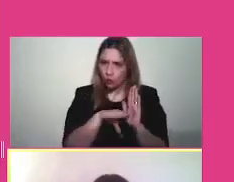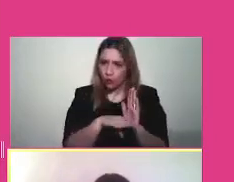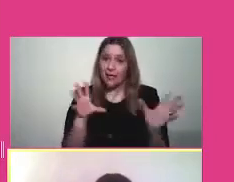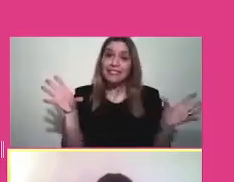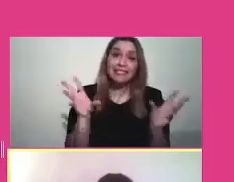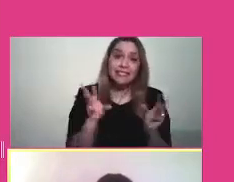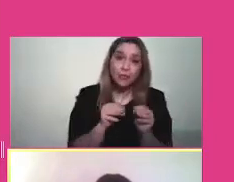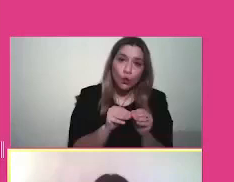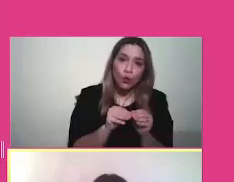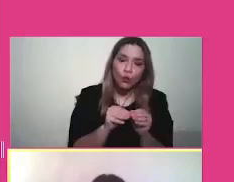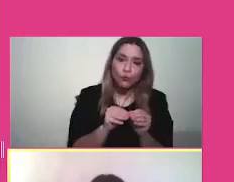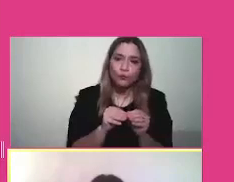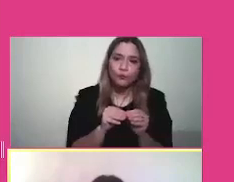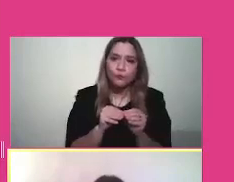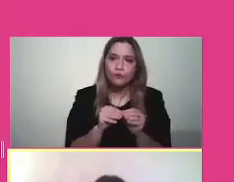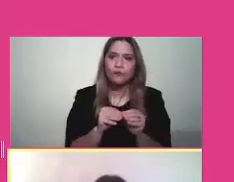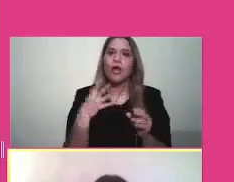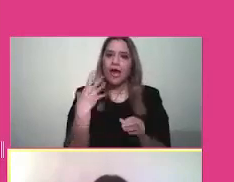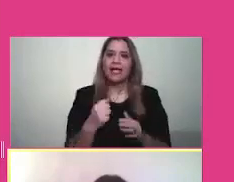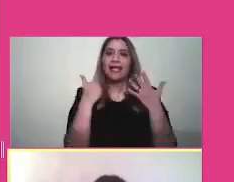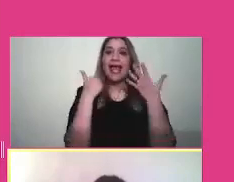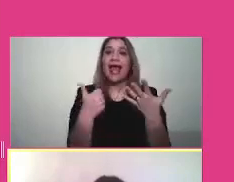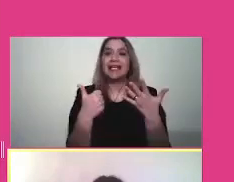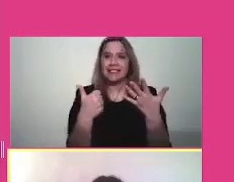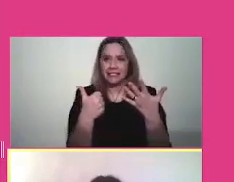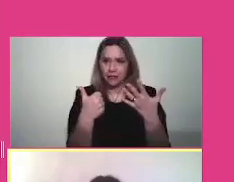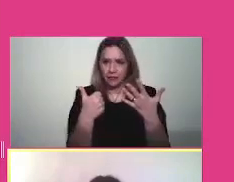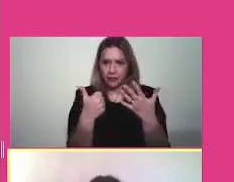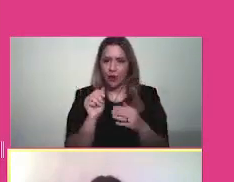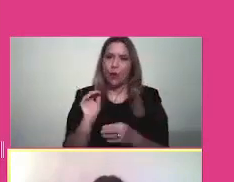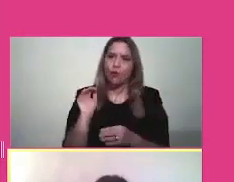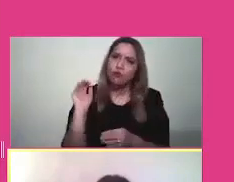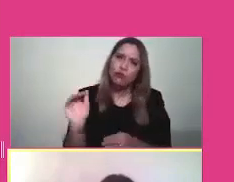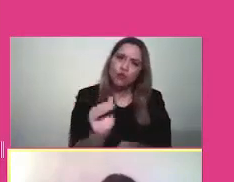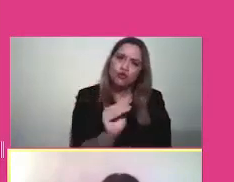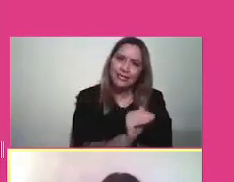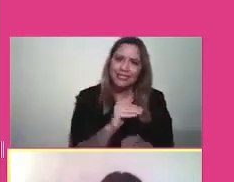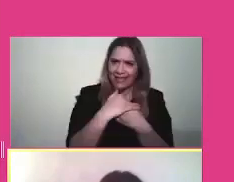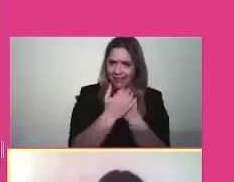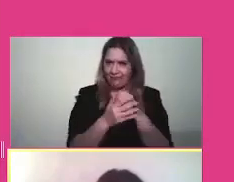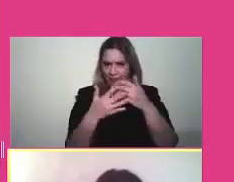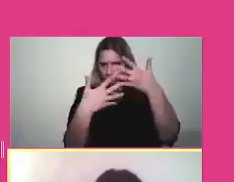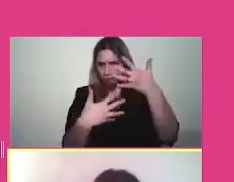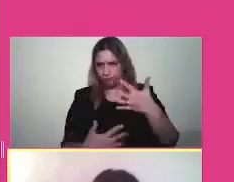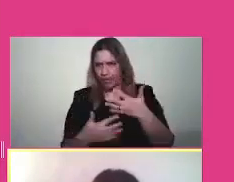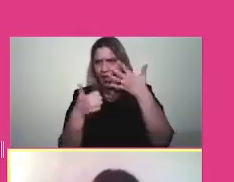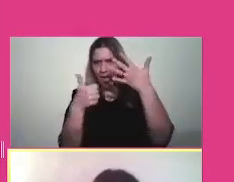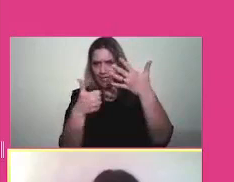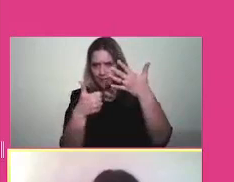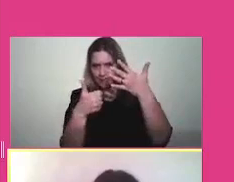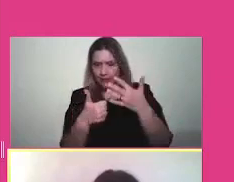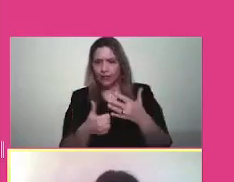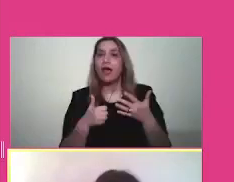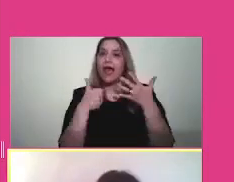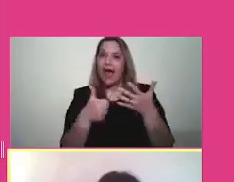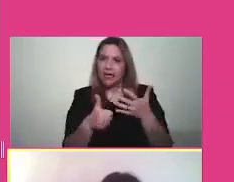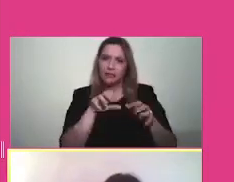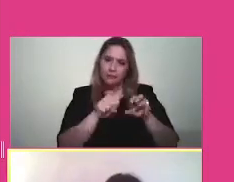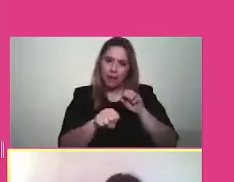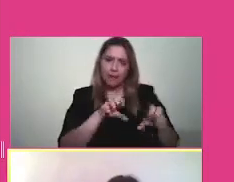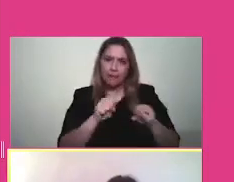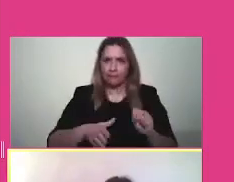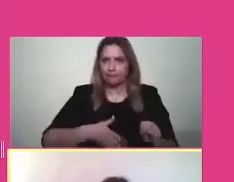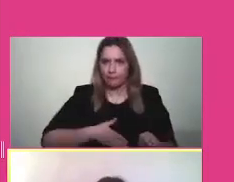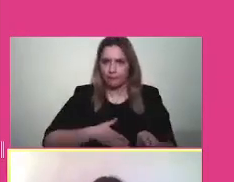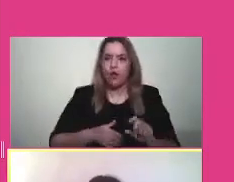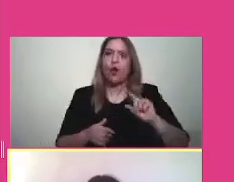του περιλαμβάνει 6 προσκλήσεις ενδιαφέροντος. Να αναφέρουμε ότι έχουν κλείσει και οι 6. Η